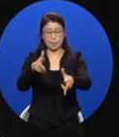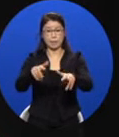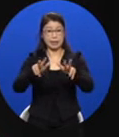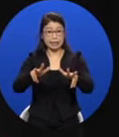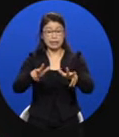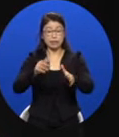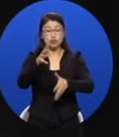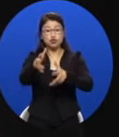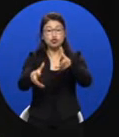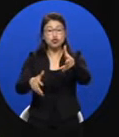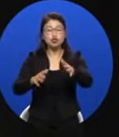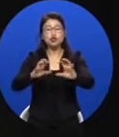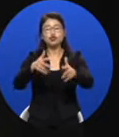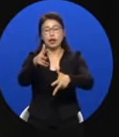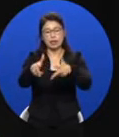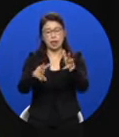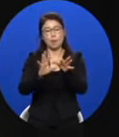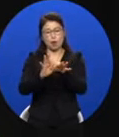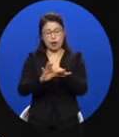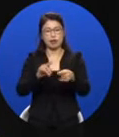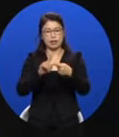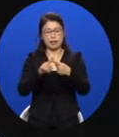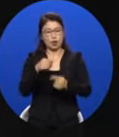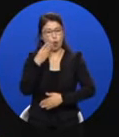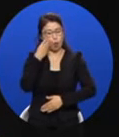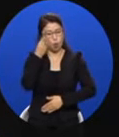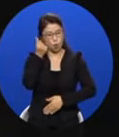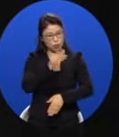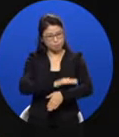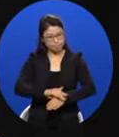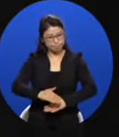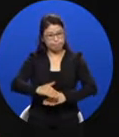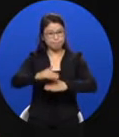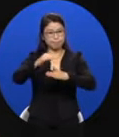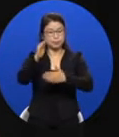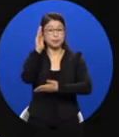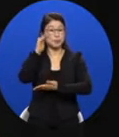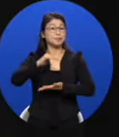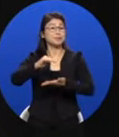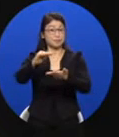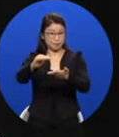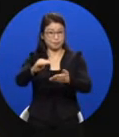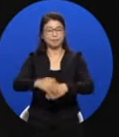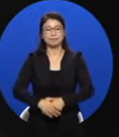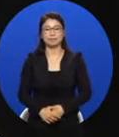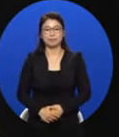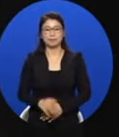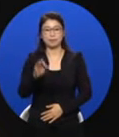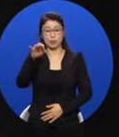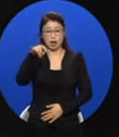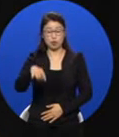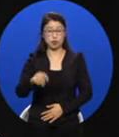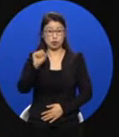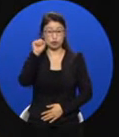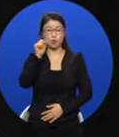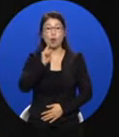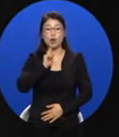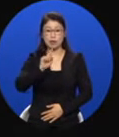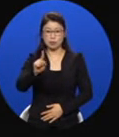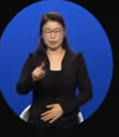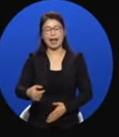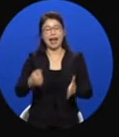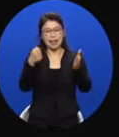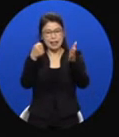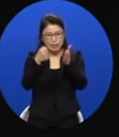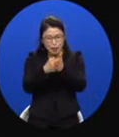국책사업에 대해서 말씀을 드립니다. 원활히 잘 이루어져야 된다라고 이야기를 했습니다. 예. 위성근 후보 1분입니다. 그래서